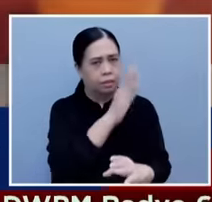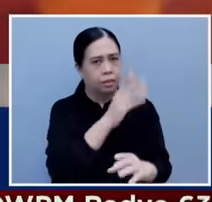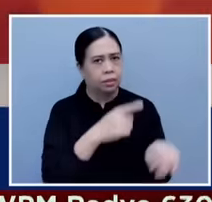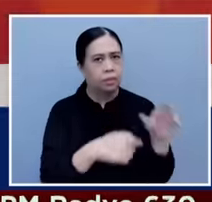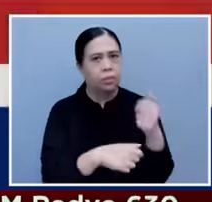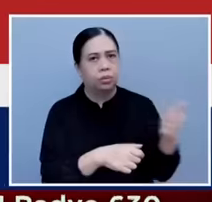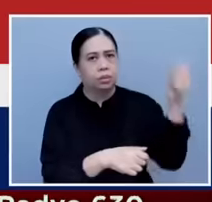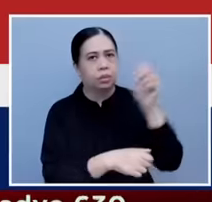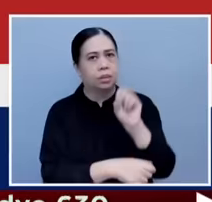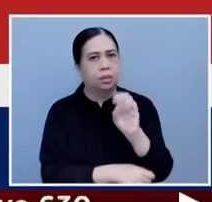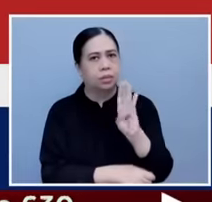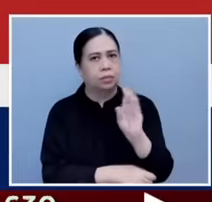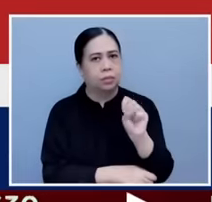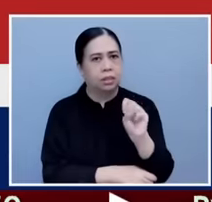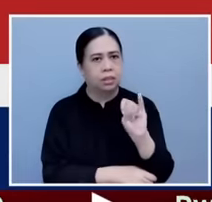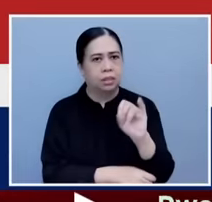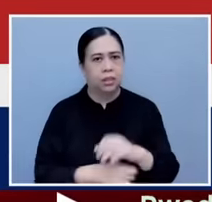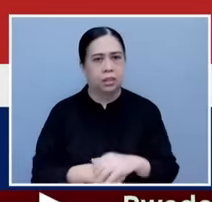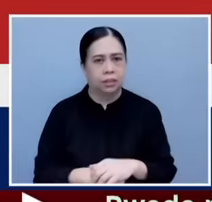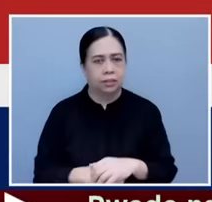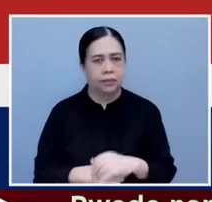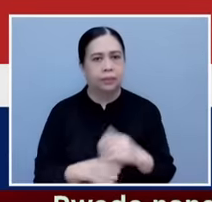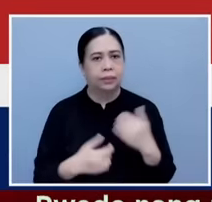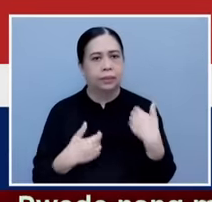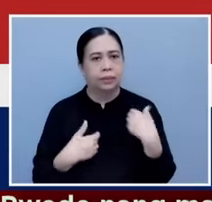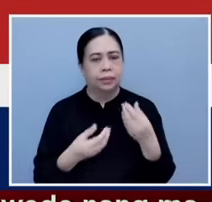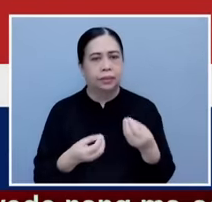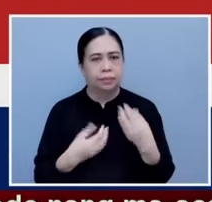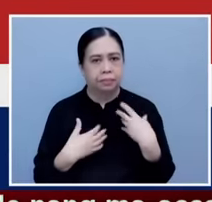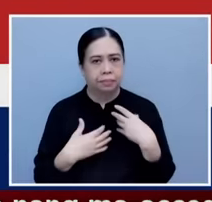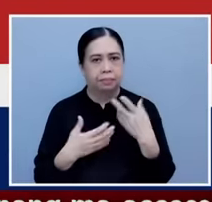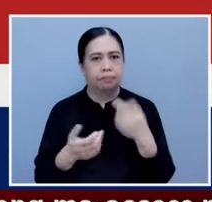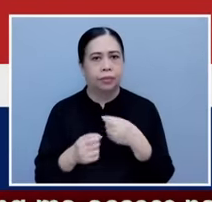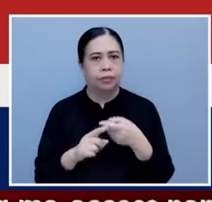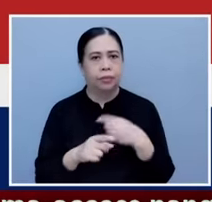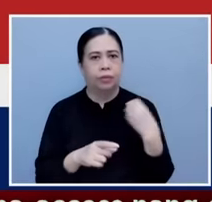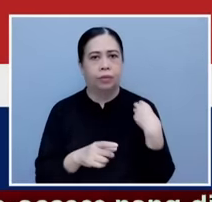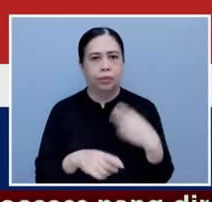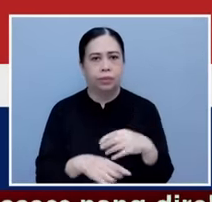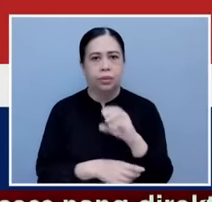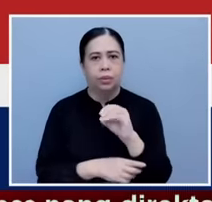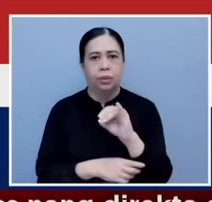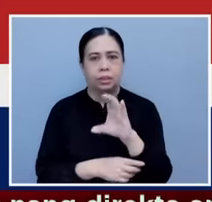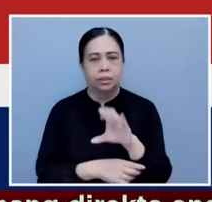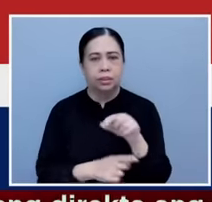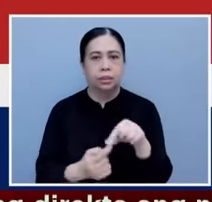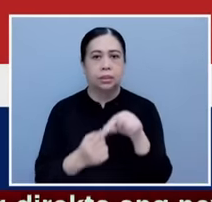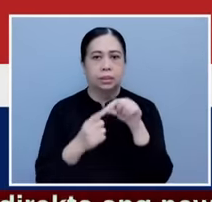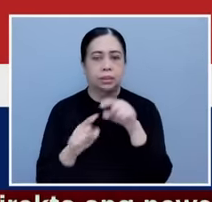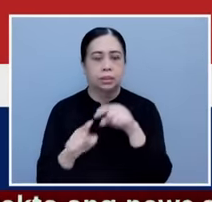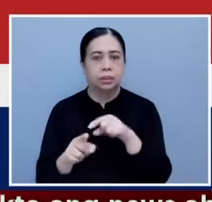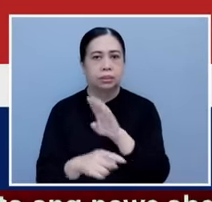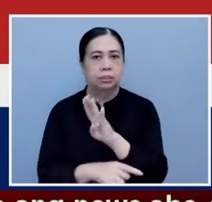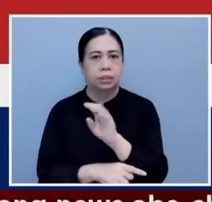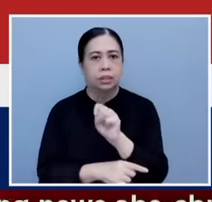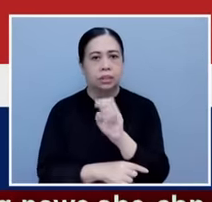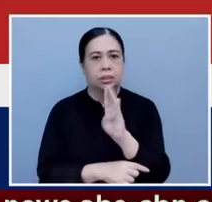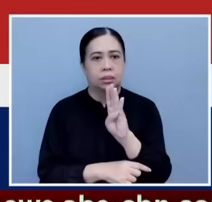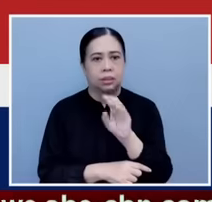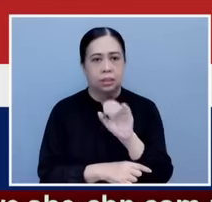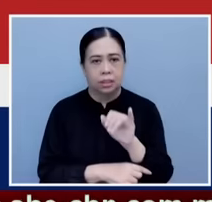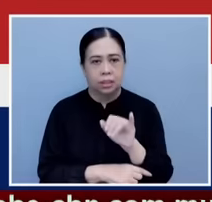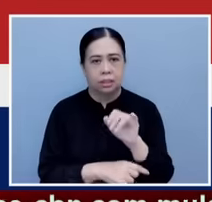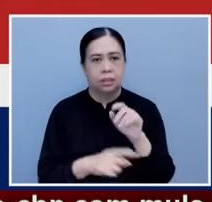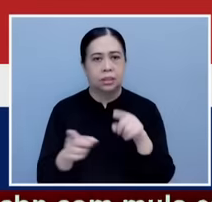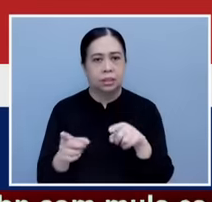SBSI. We already have the commitment coming from the officers, the OIC in particular of Bayanihan Services Incorporated,